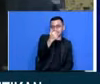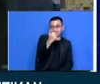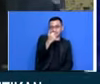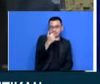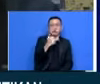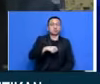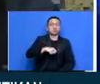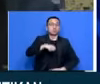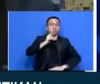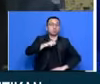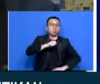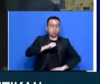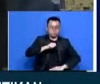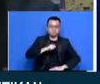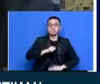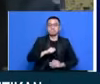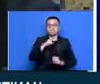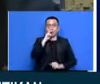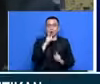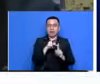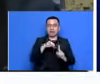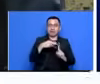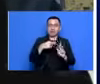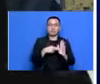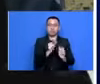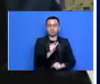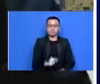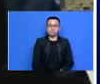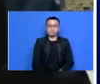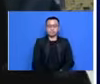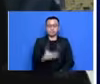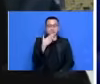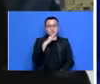Purwokerto Prof hipnu Nugroho Selamat malam Prof Selamat salam sehat